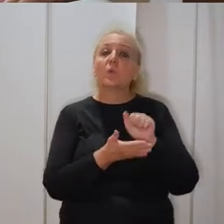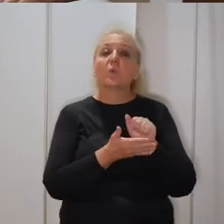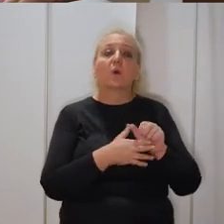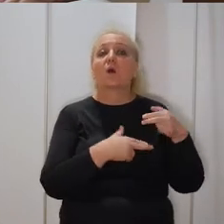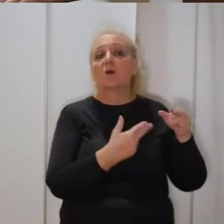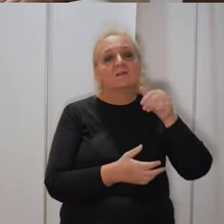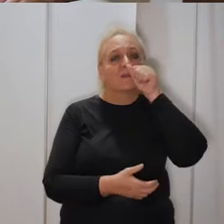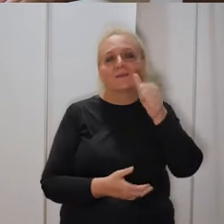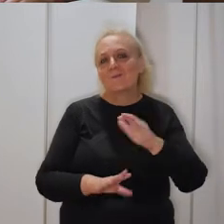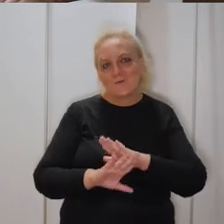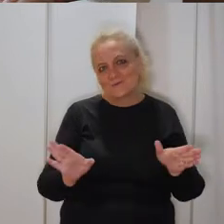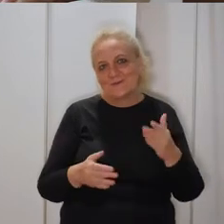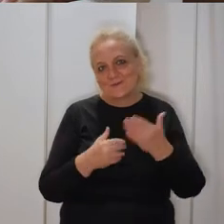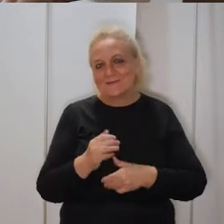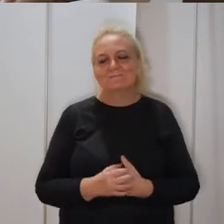przyklejają numerów.